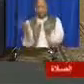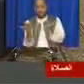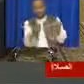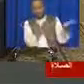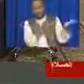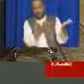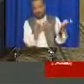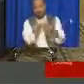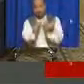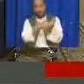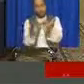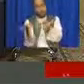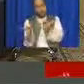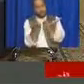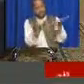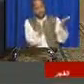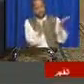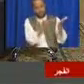ان